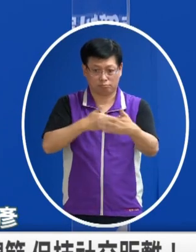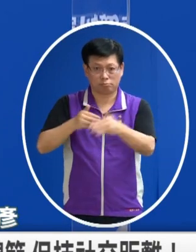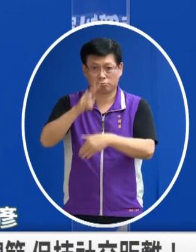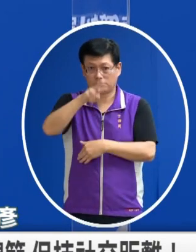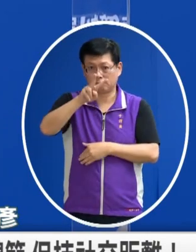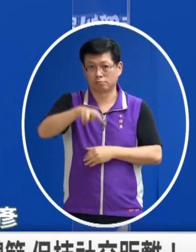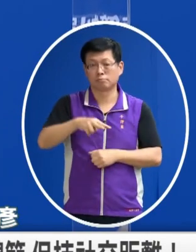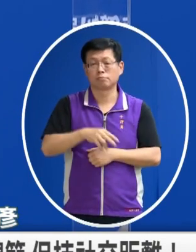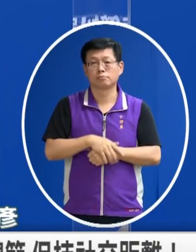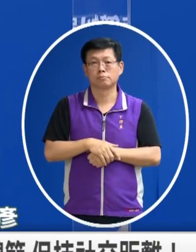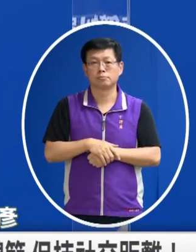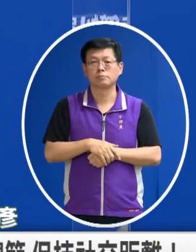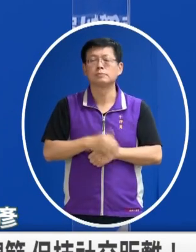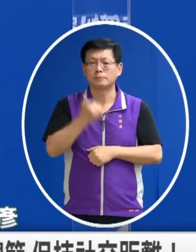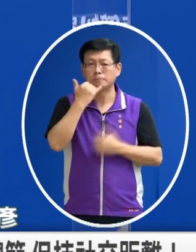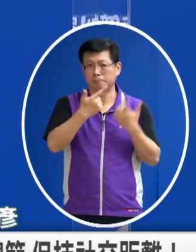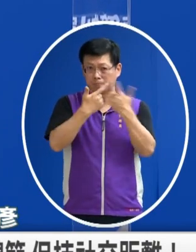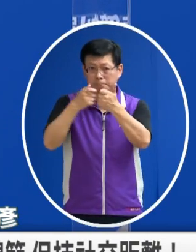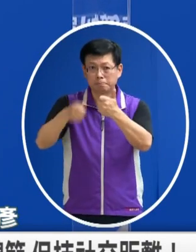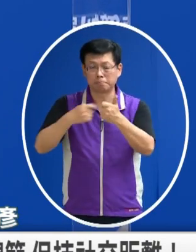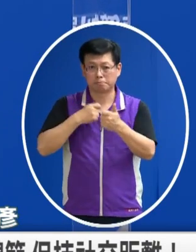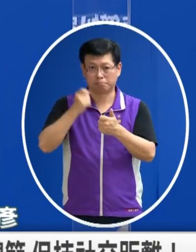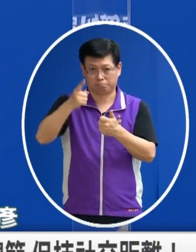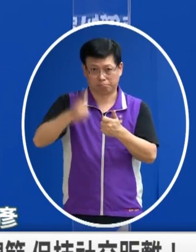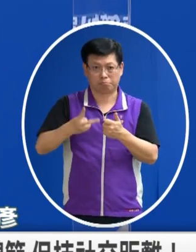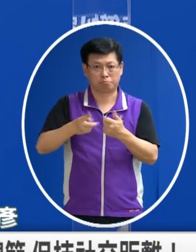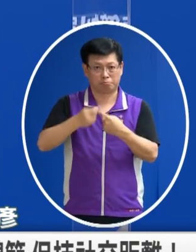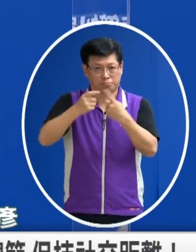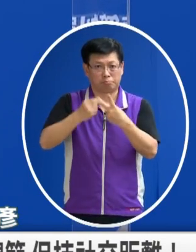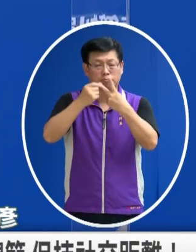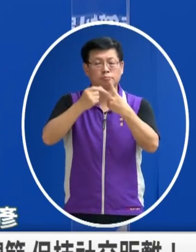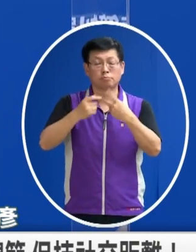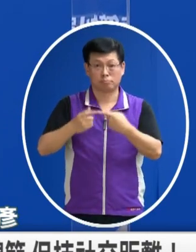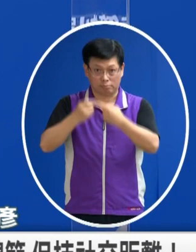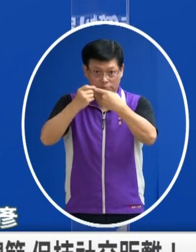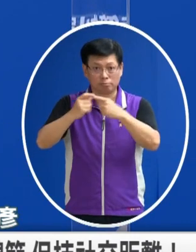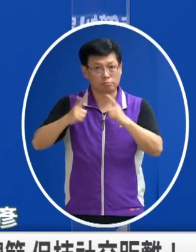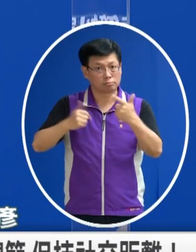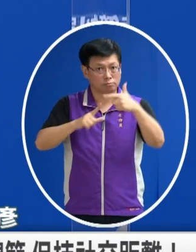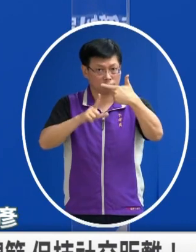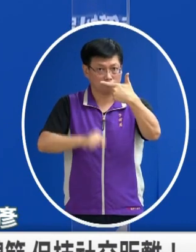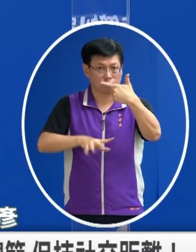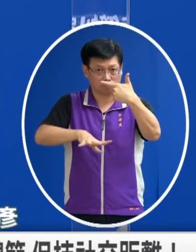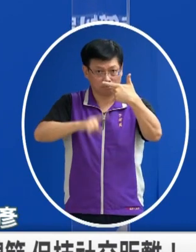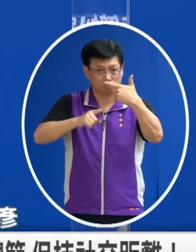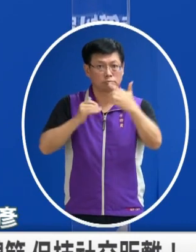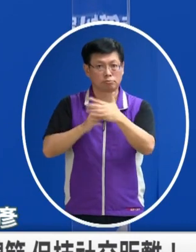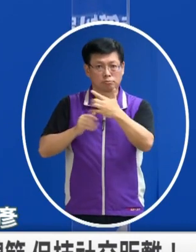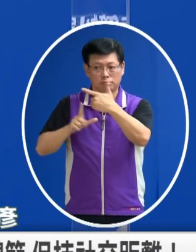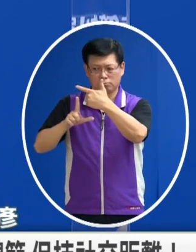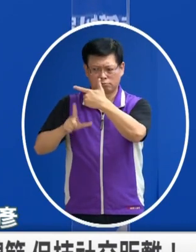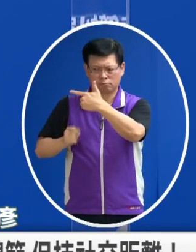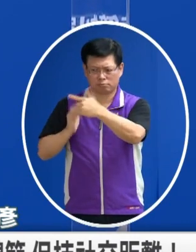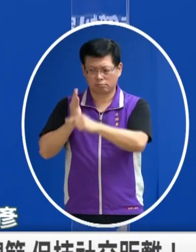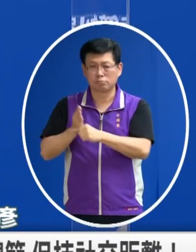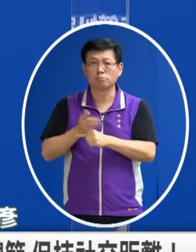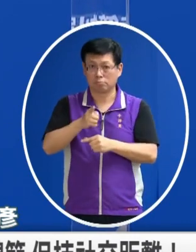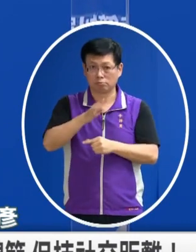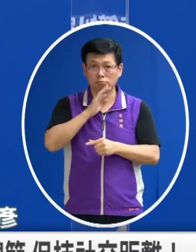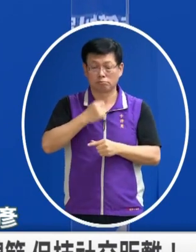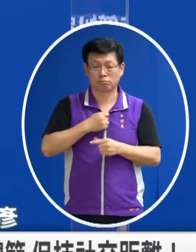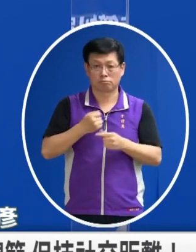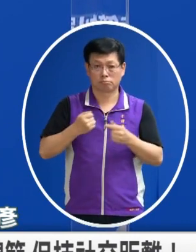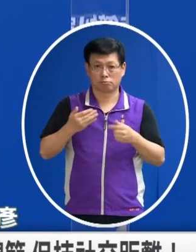一个规模哈，来因应两波啦哈。因为第一波是六月初到六月中旬是游渔